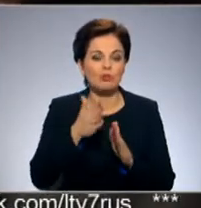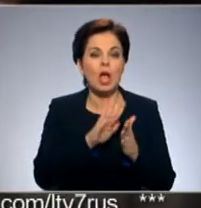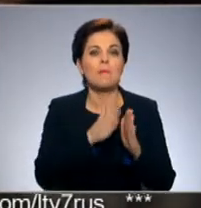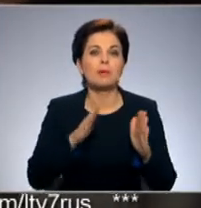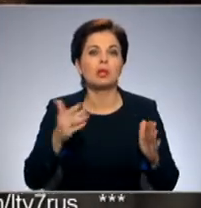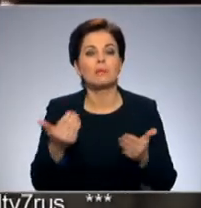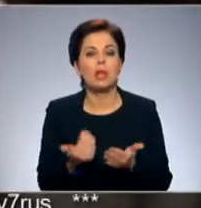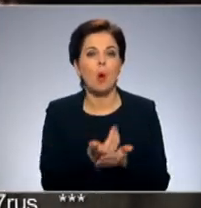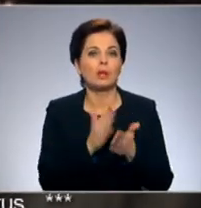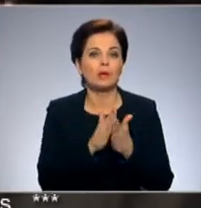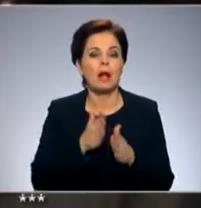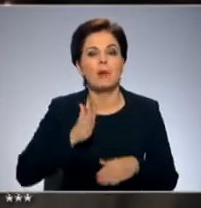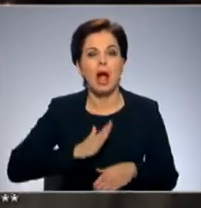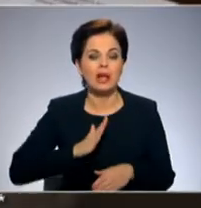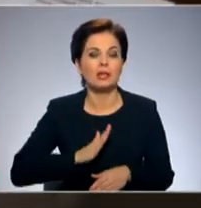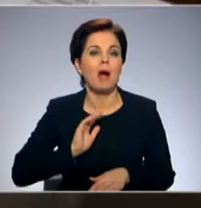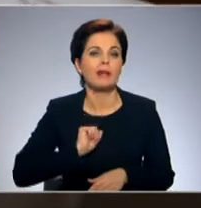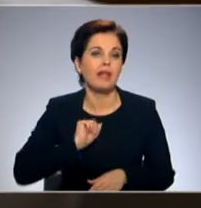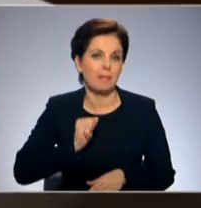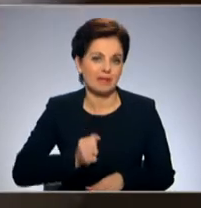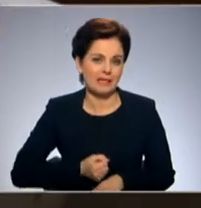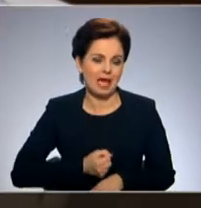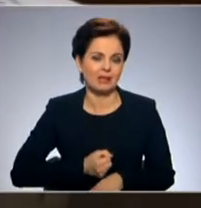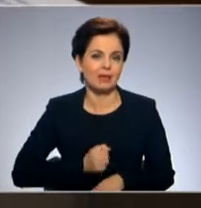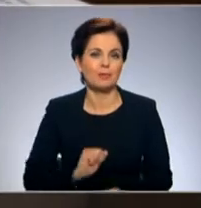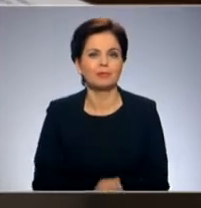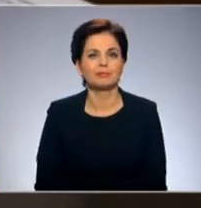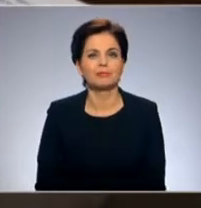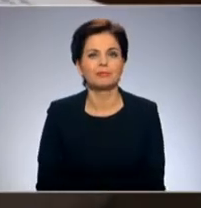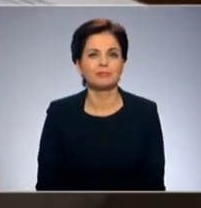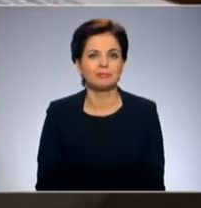jaunām grāmatām gaidīts ar nepacietību. Ieva Benfelda, Lans Peršavits, Skruntas televīzija.